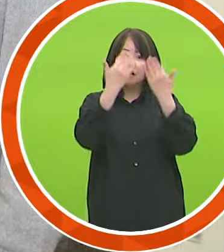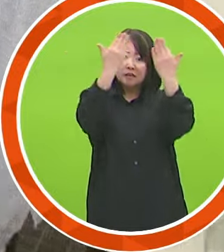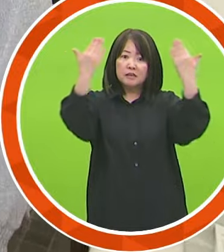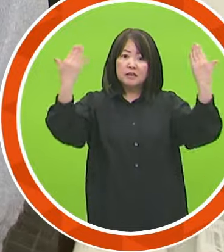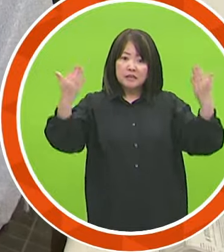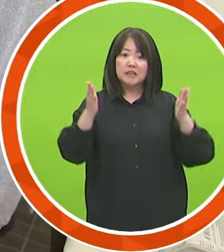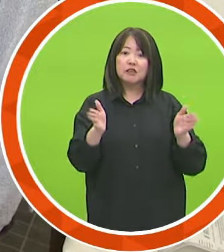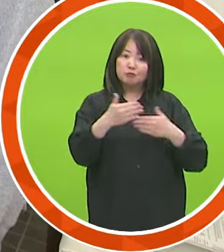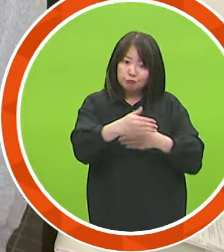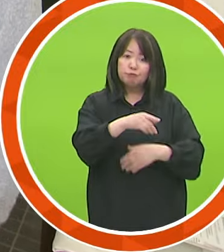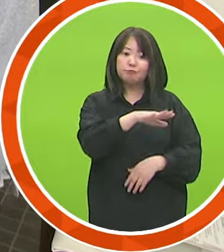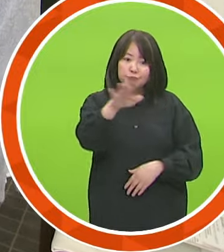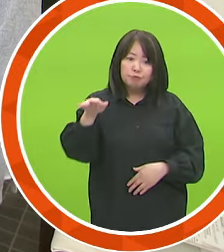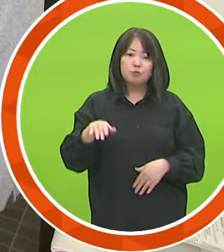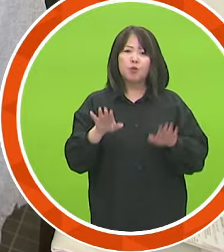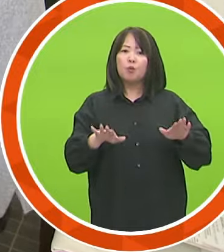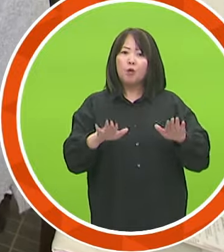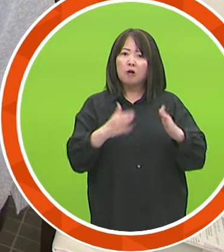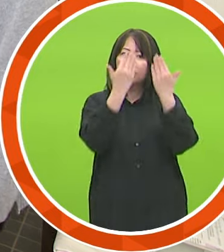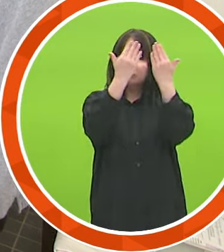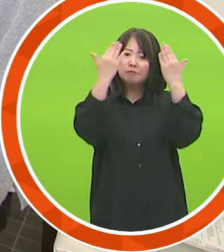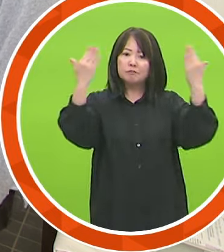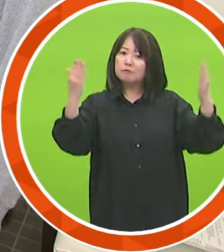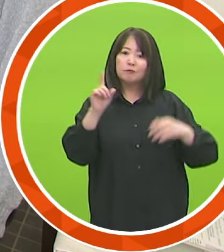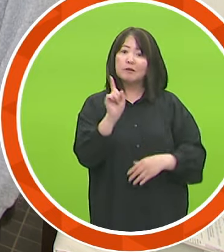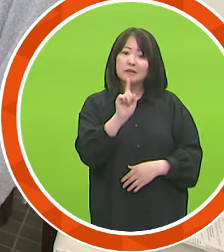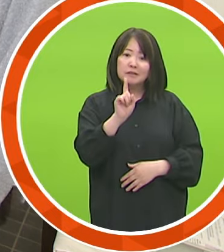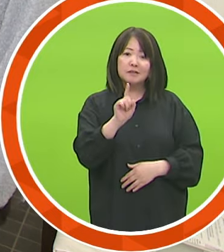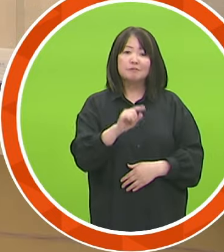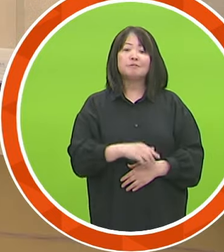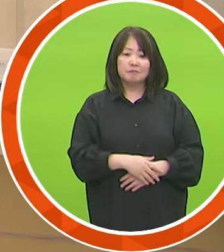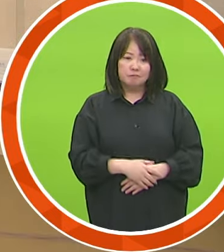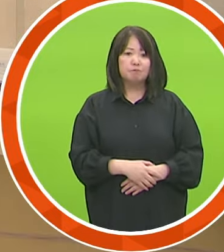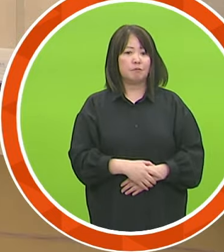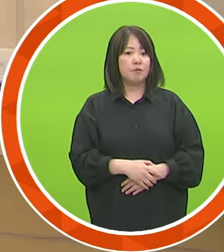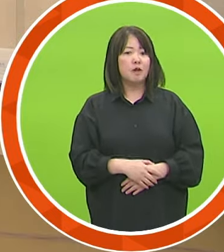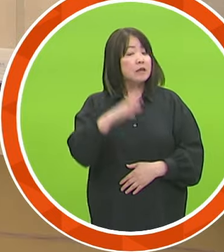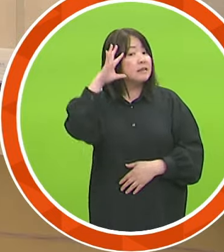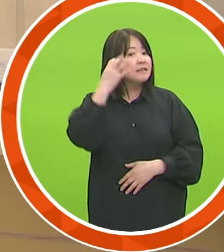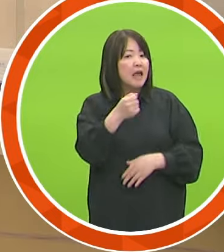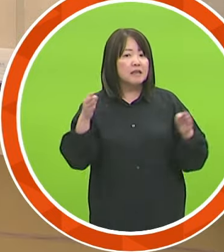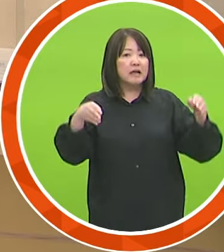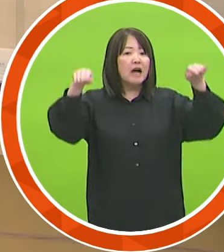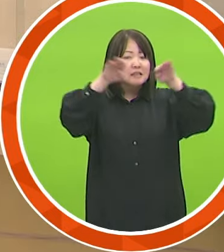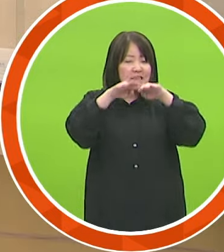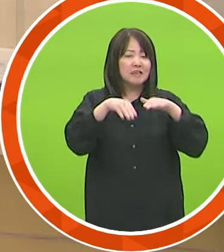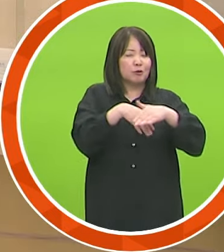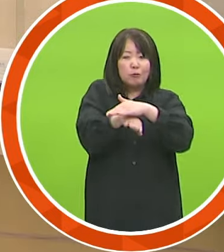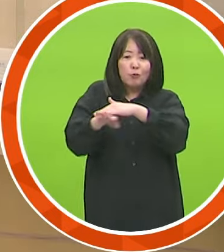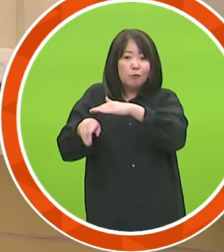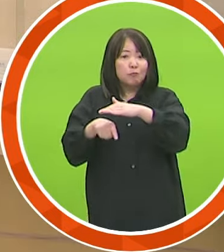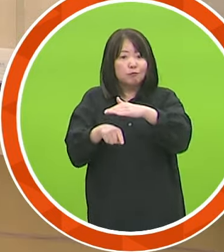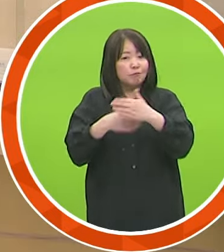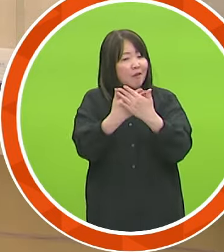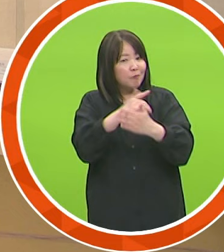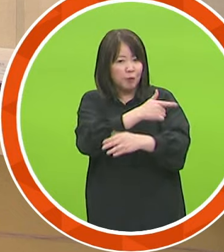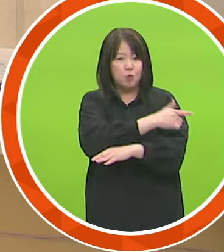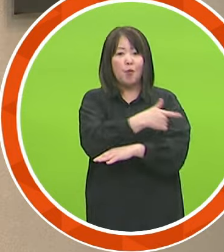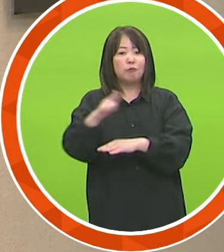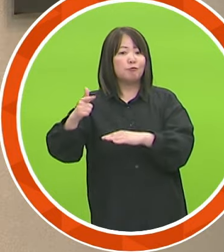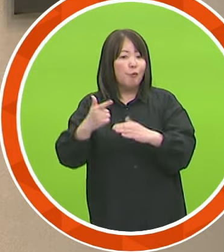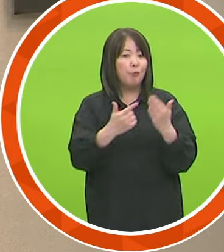か。山根さん、今回はどのような展示がされているんですか。 はい、今回は南くんぞう記念館所蔵作品展と